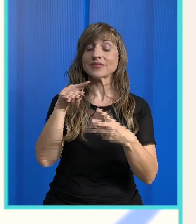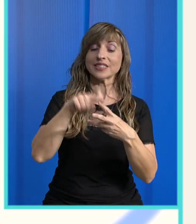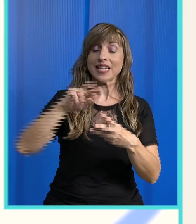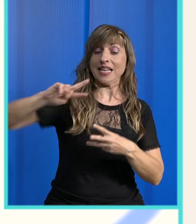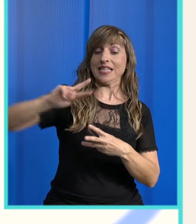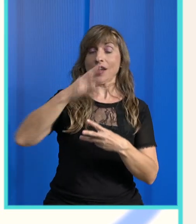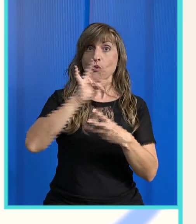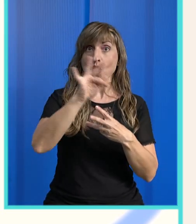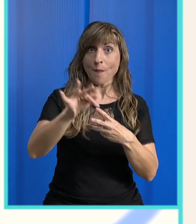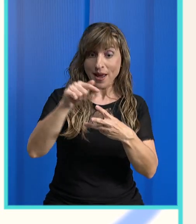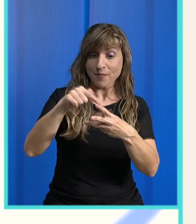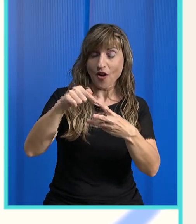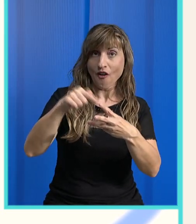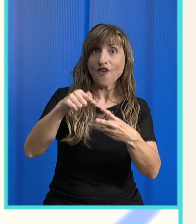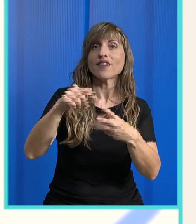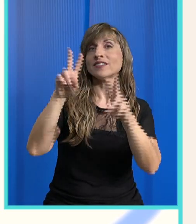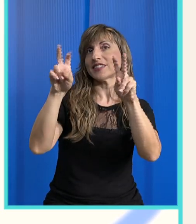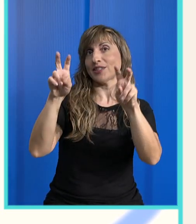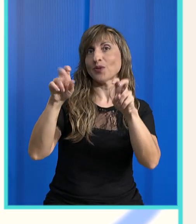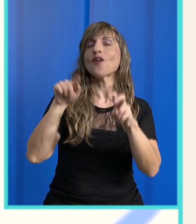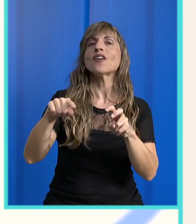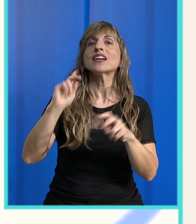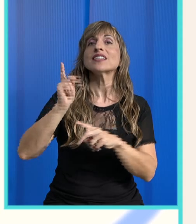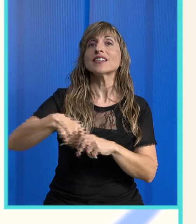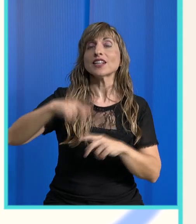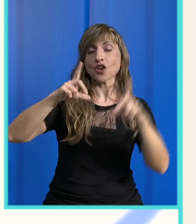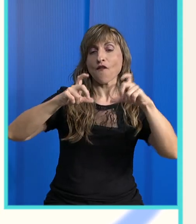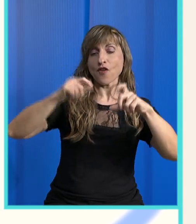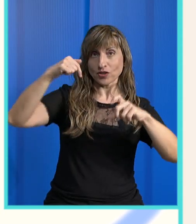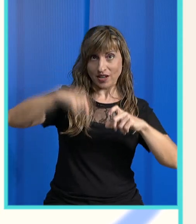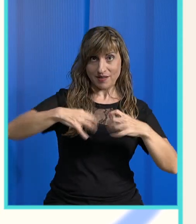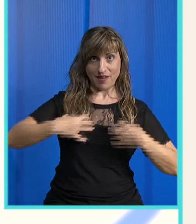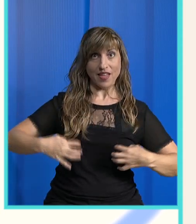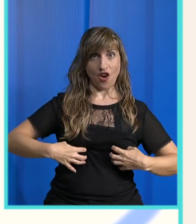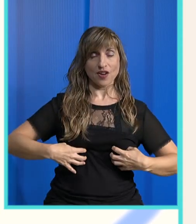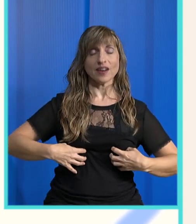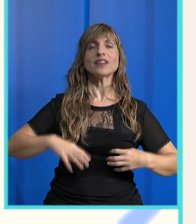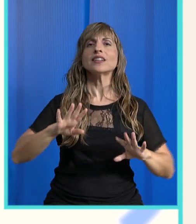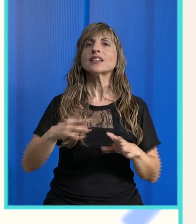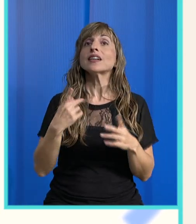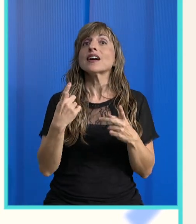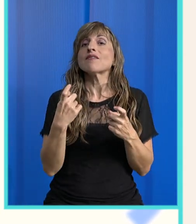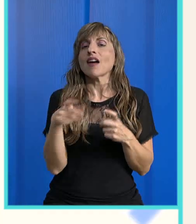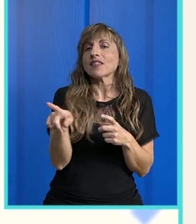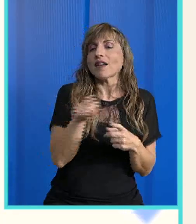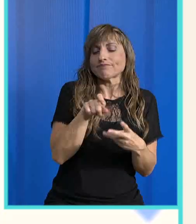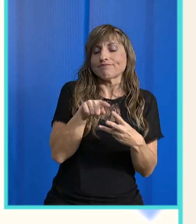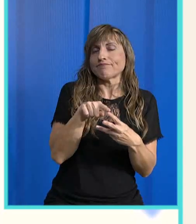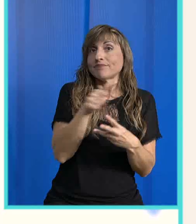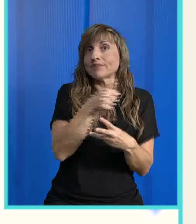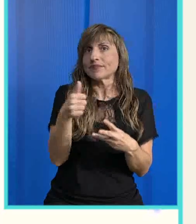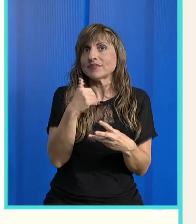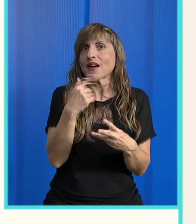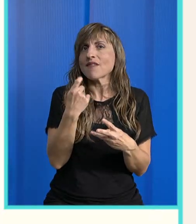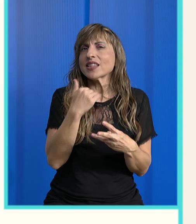Cuesta i Pol Rodríguez que compta amb la direcció de fotografia del badalonita Kuro Takeuchi encara ha de ser ratificada ja que abans s'ha de conèixer si